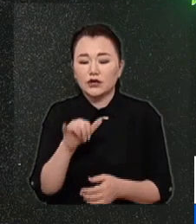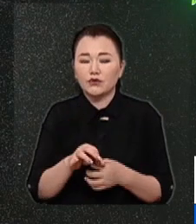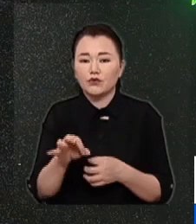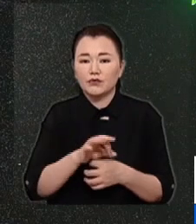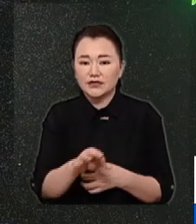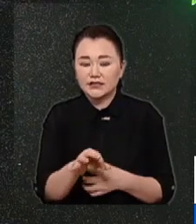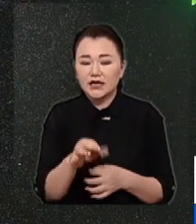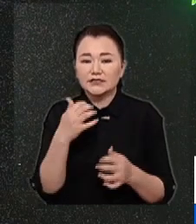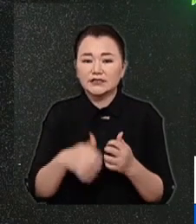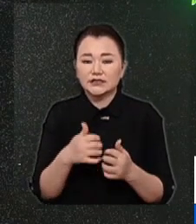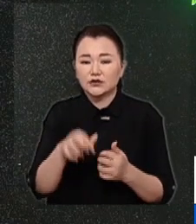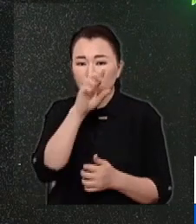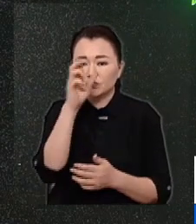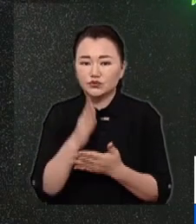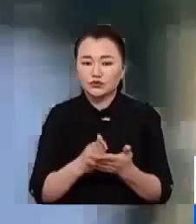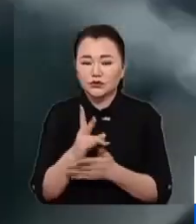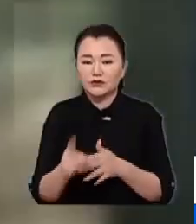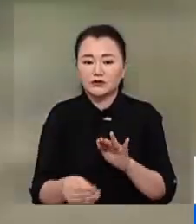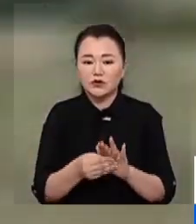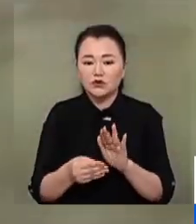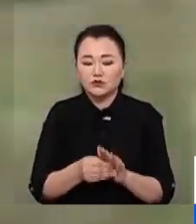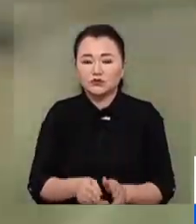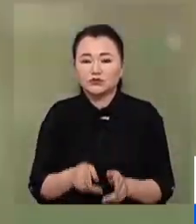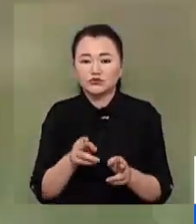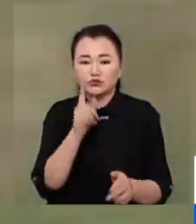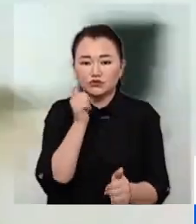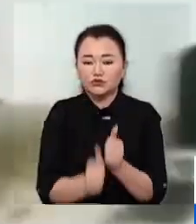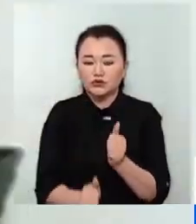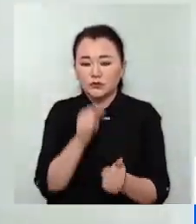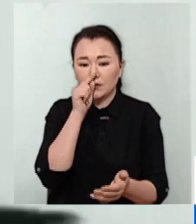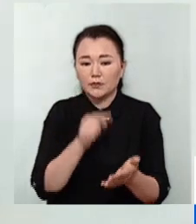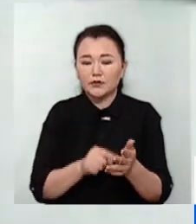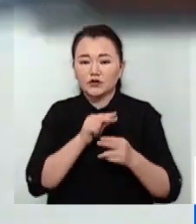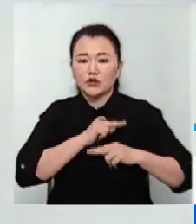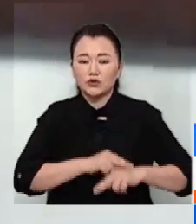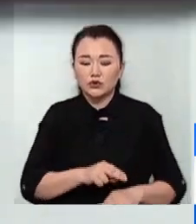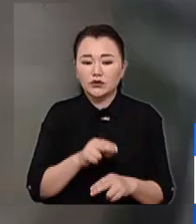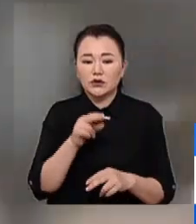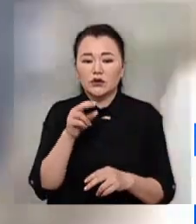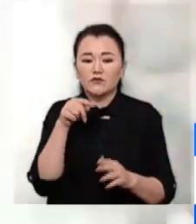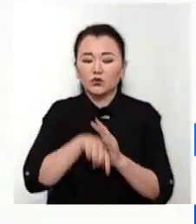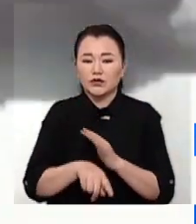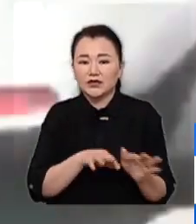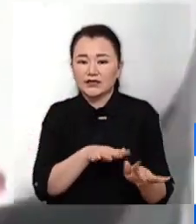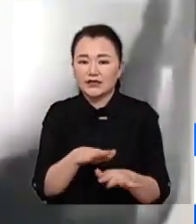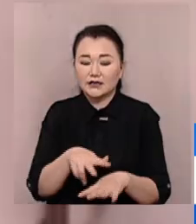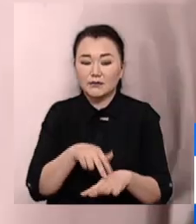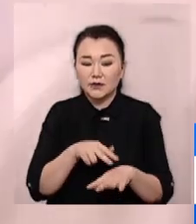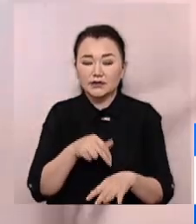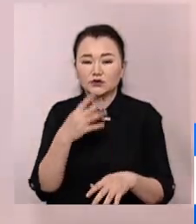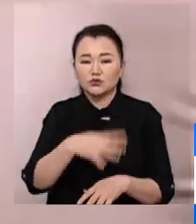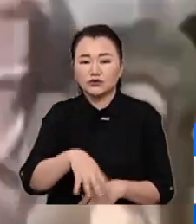областях. Среди госслужащих на коррупционных преступлениях чаще всего попадались сотрудники органов внутренних дел – 43